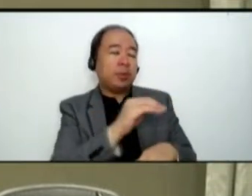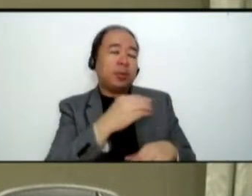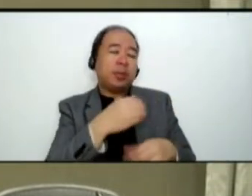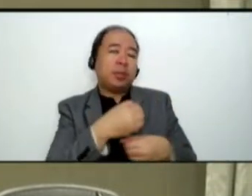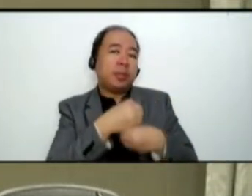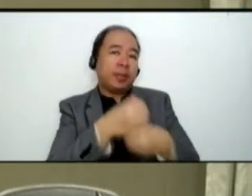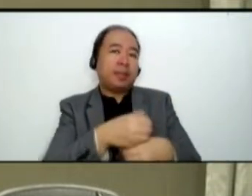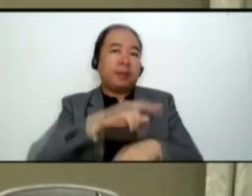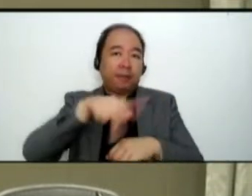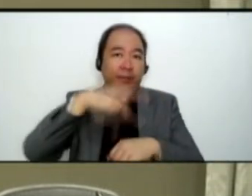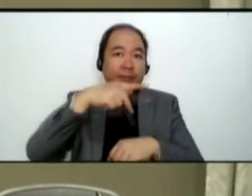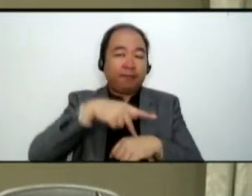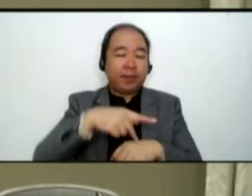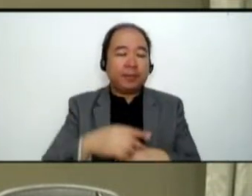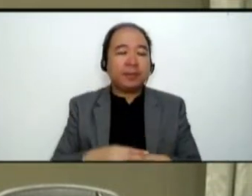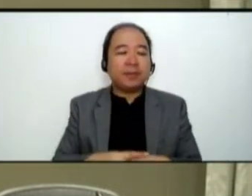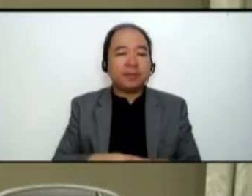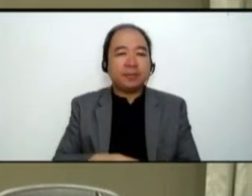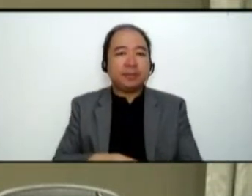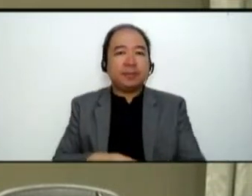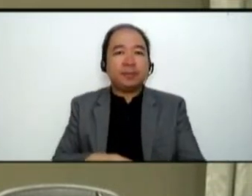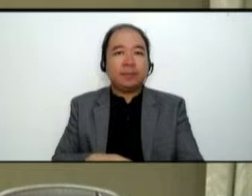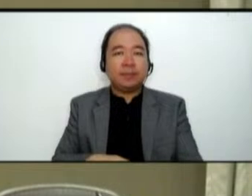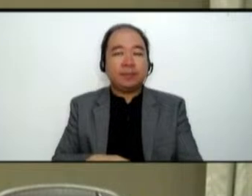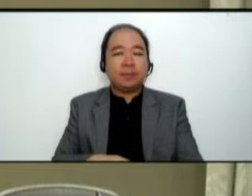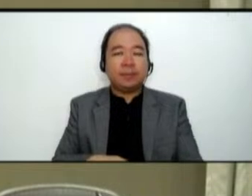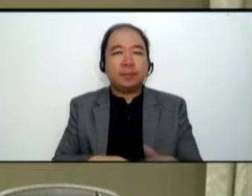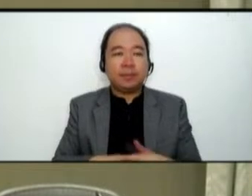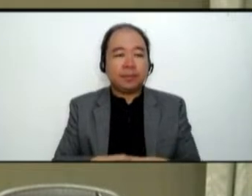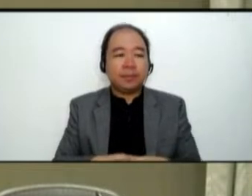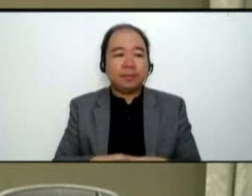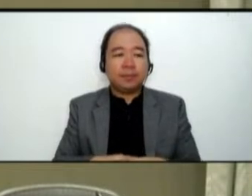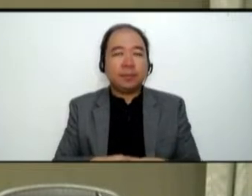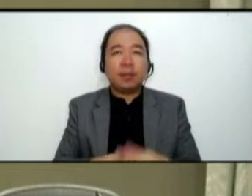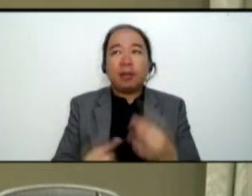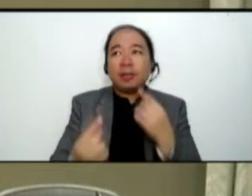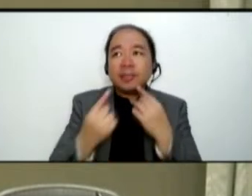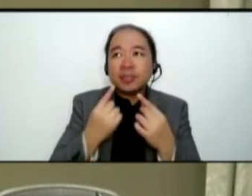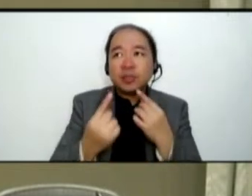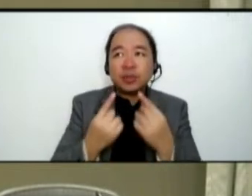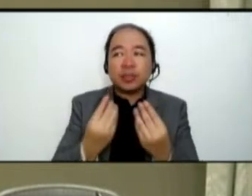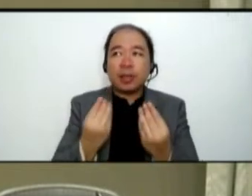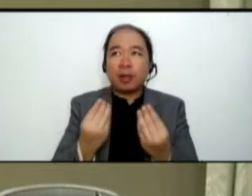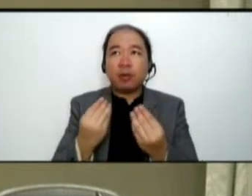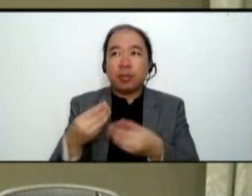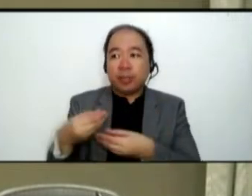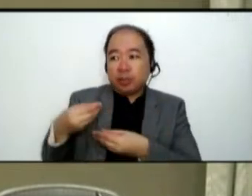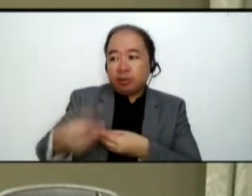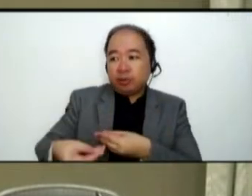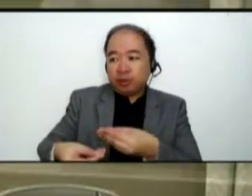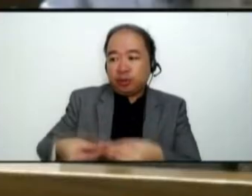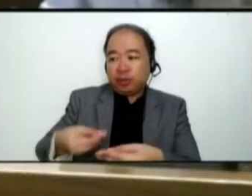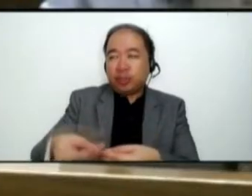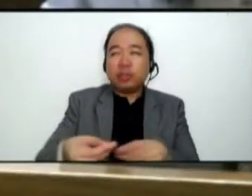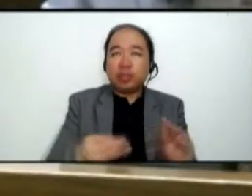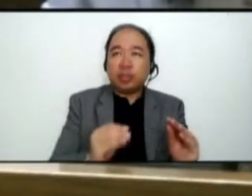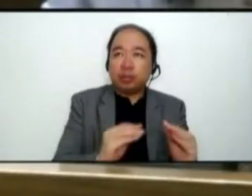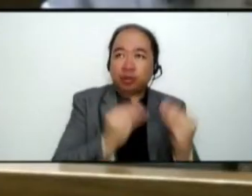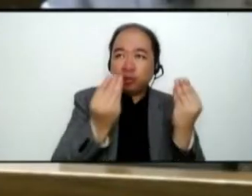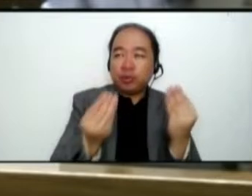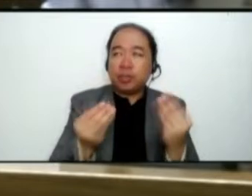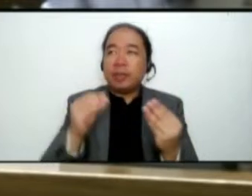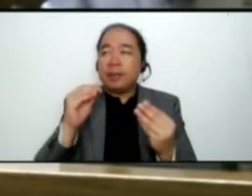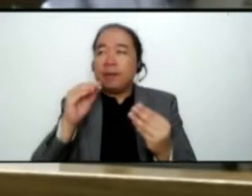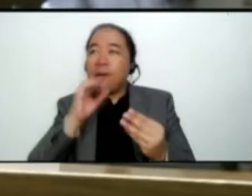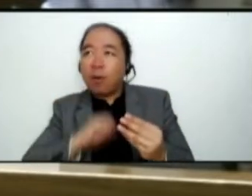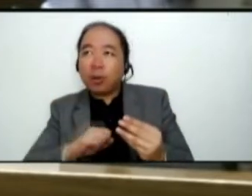you. Thank you very much. The discussion about intergenerational approach in the community